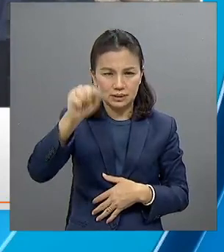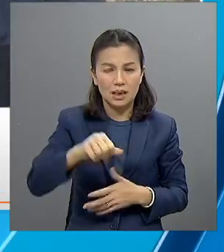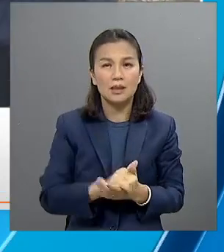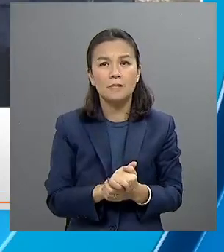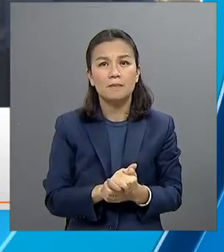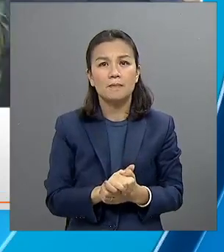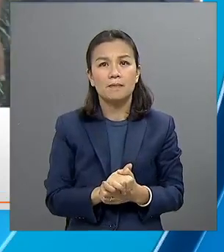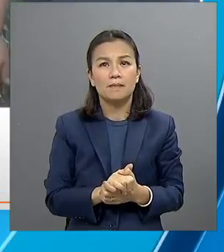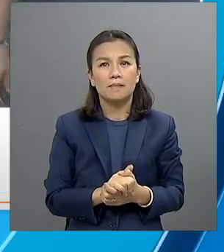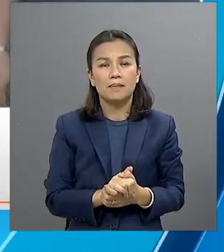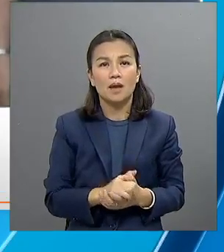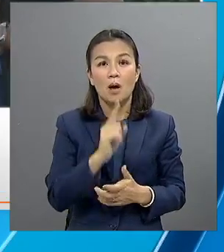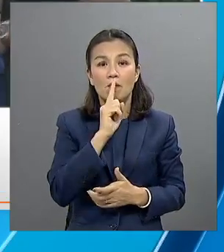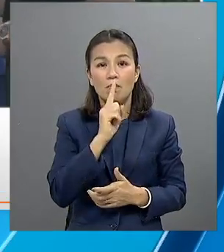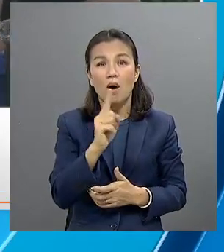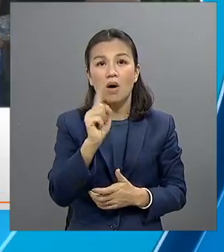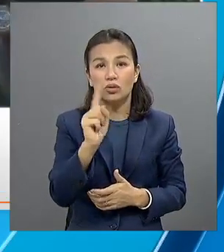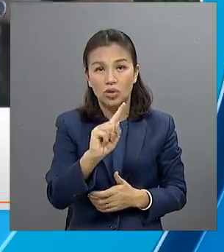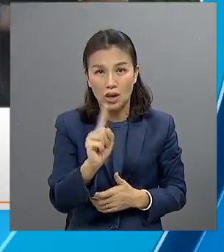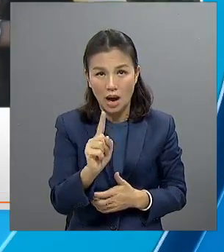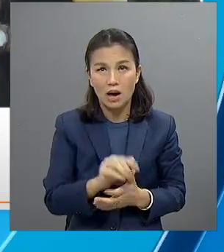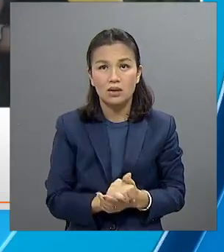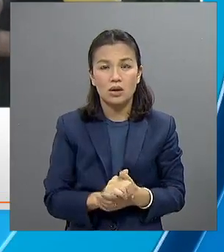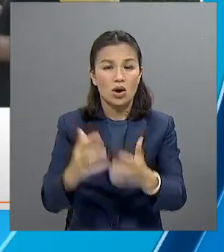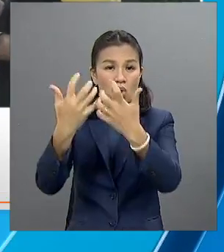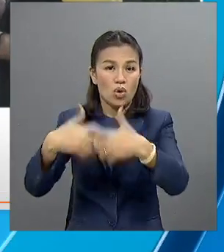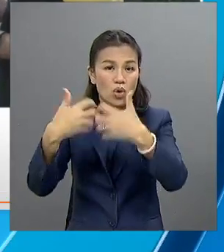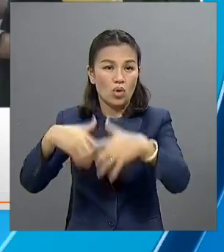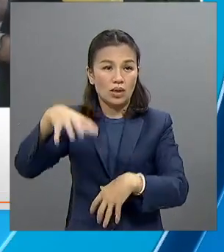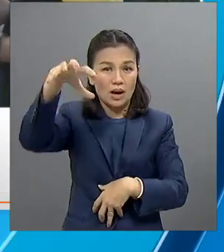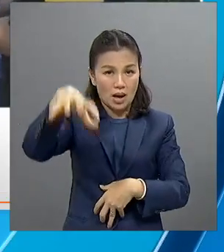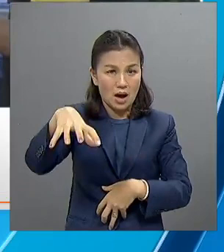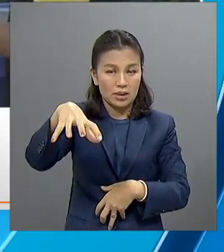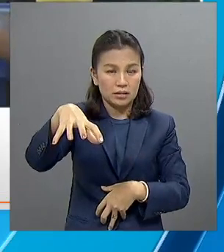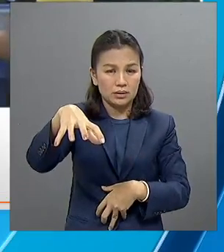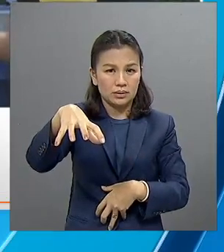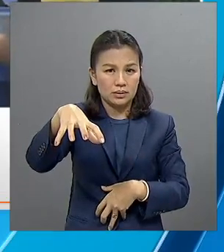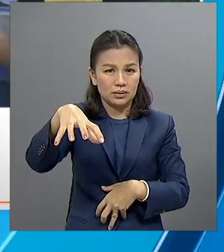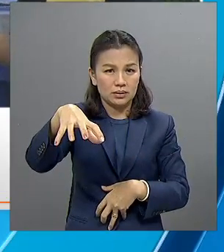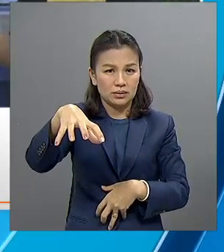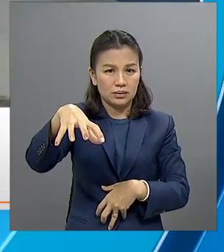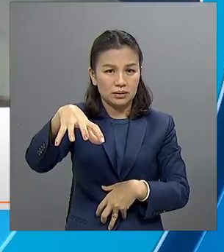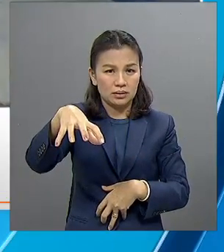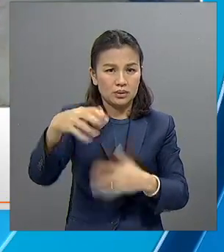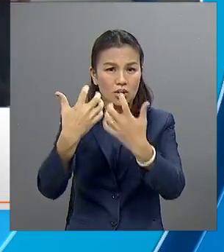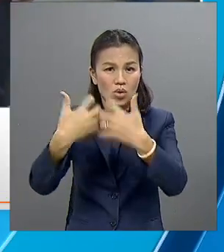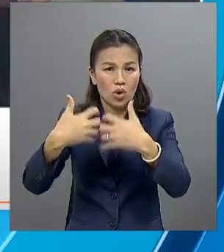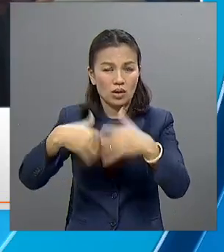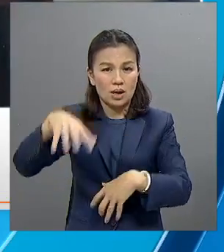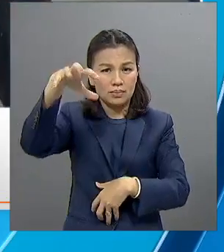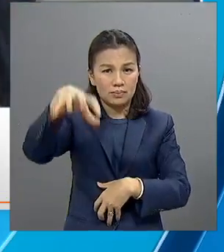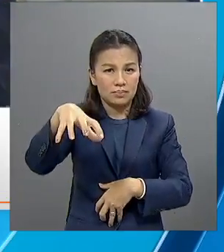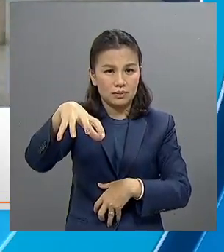ครับเบื้องต้นก็คือทางโรงงานเนี่ยก็จะต้องติดเขาเรียกอะไร จะแก้ยังไงดี ทีมพลาส